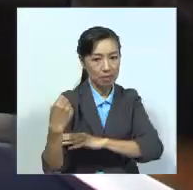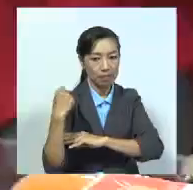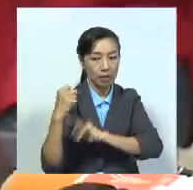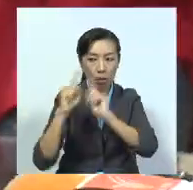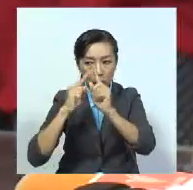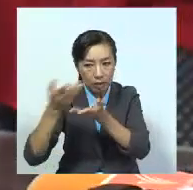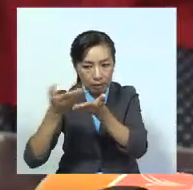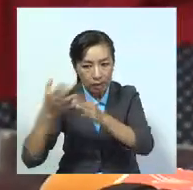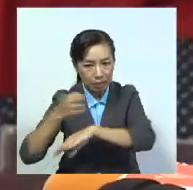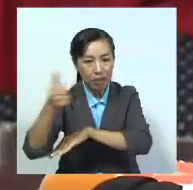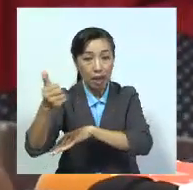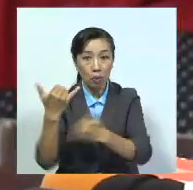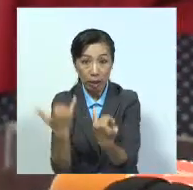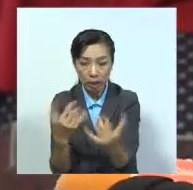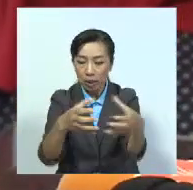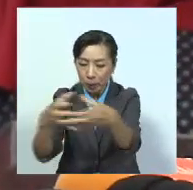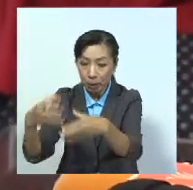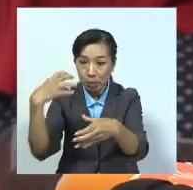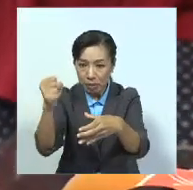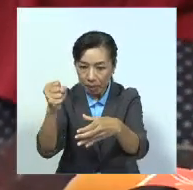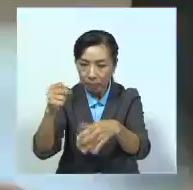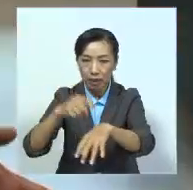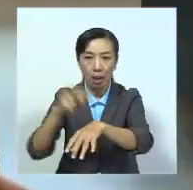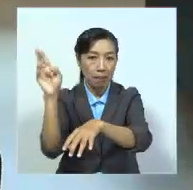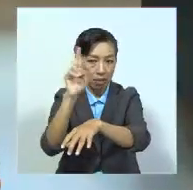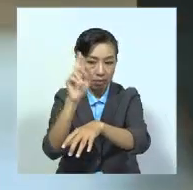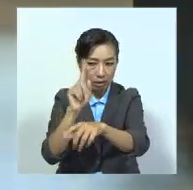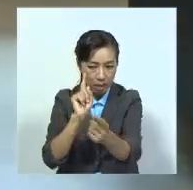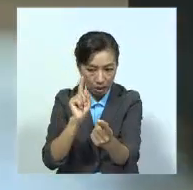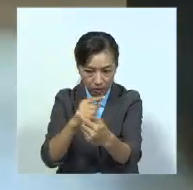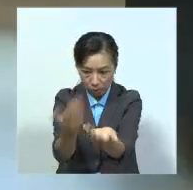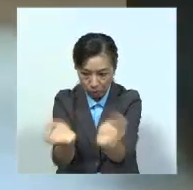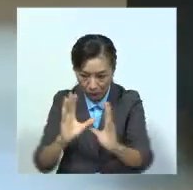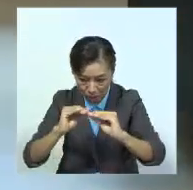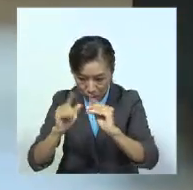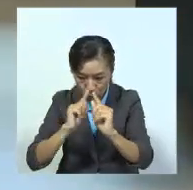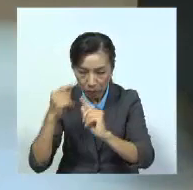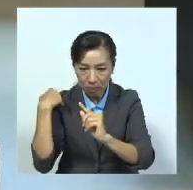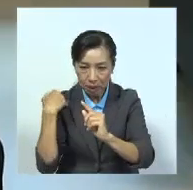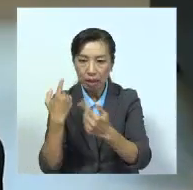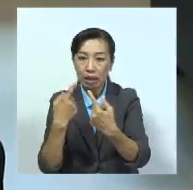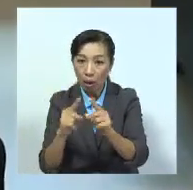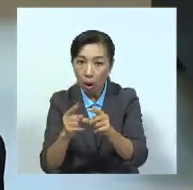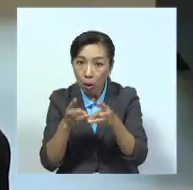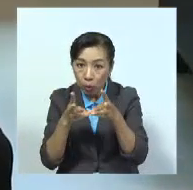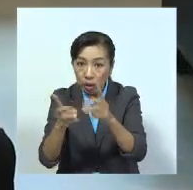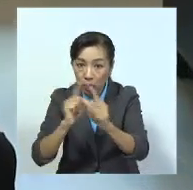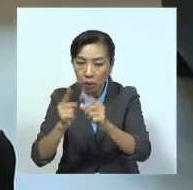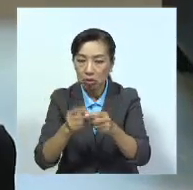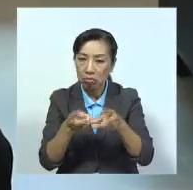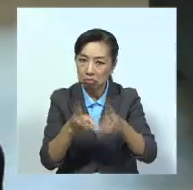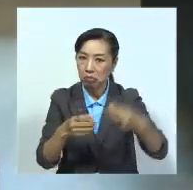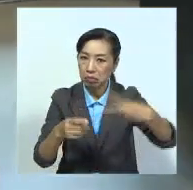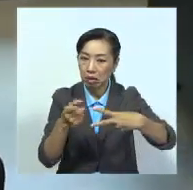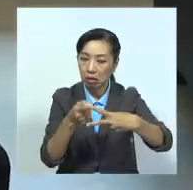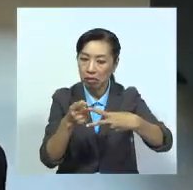เมืองเนี่ยจะได้นัดพูดคุยกันในเวลา12นาฬิกาแต่ว่าแนวทางการพูดคุยเนี่ยอาจจะแบ่งเป็น2แนวทางคือส่วนนึงเนี่ย